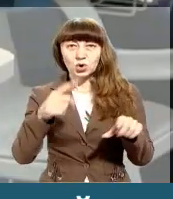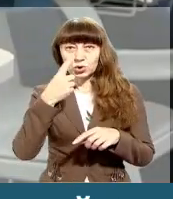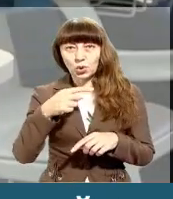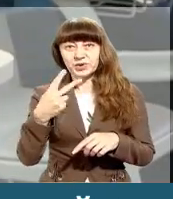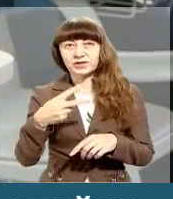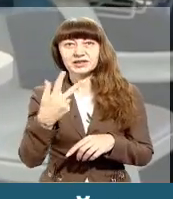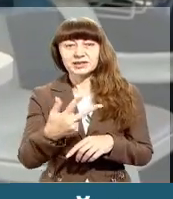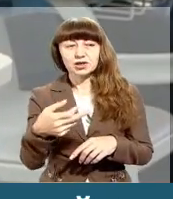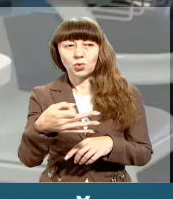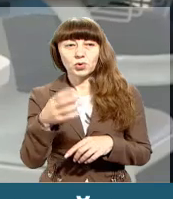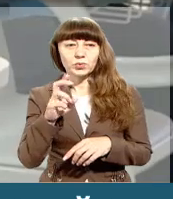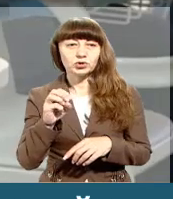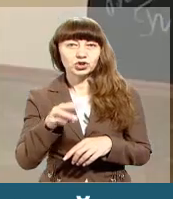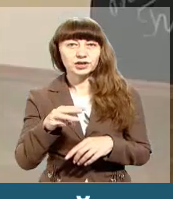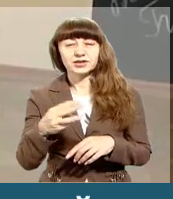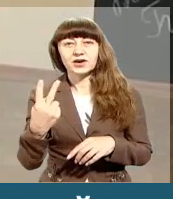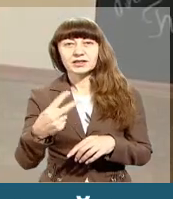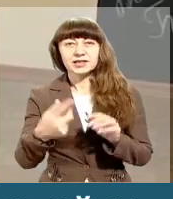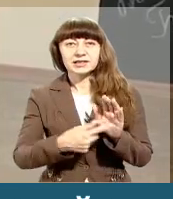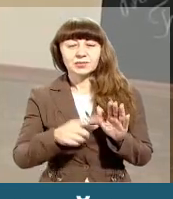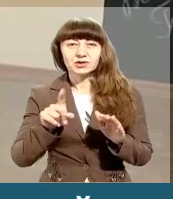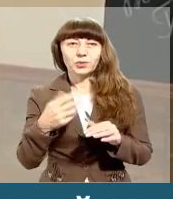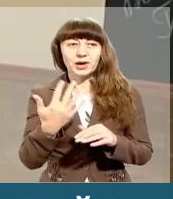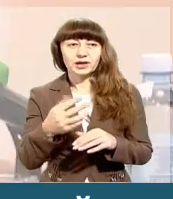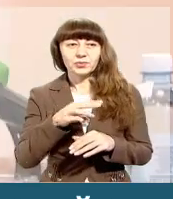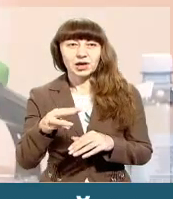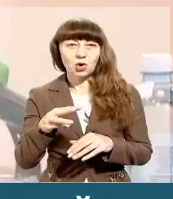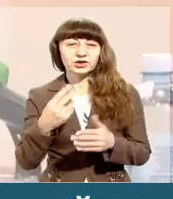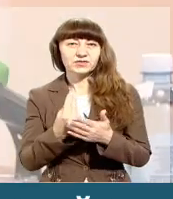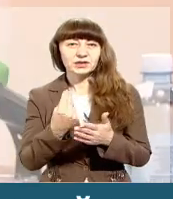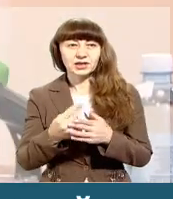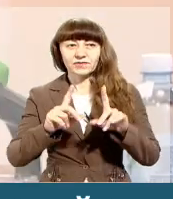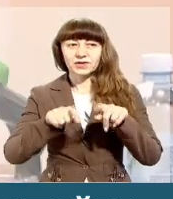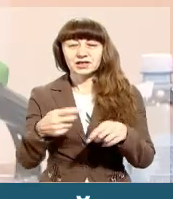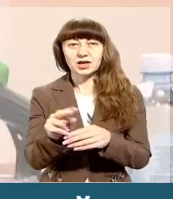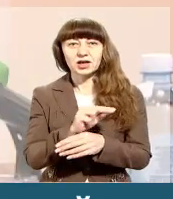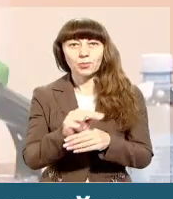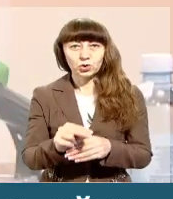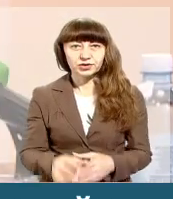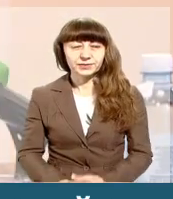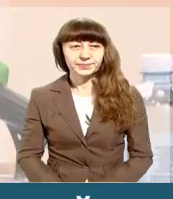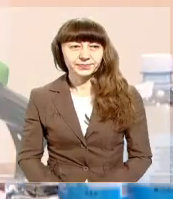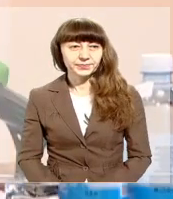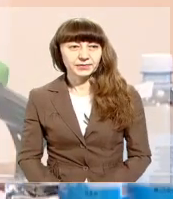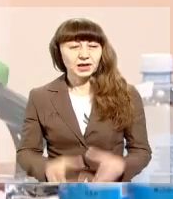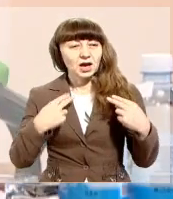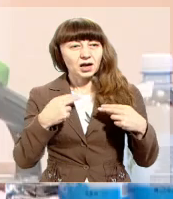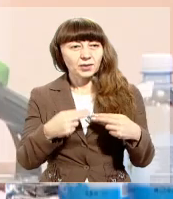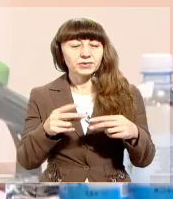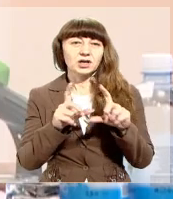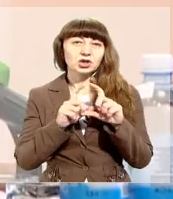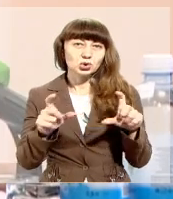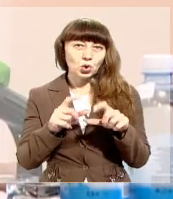айында бөлінген. Жөндеу жұмыстары оқу жылы басталғанға дейін аяқталу көзделген. Внутридворовые территории обустраивать. Мектеп аумақтарындағы